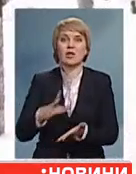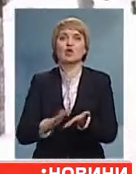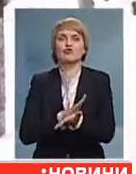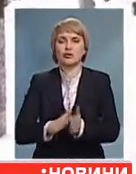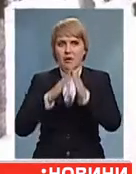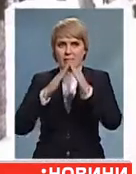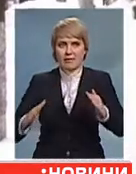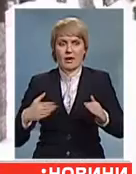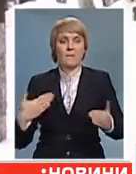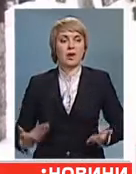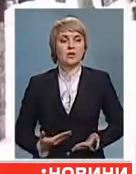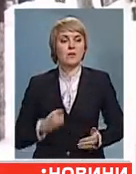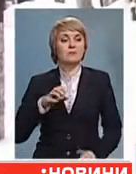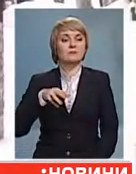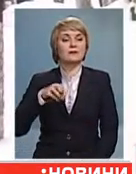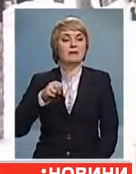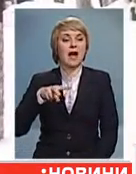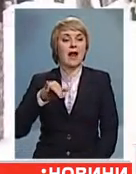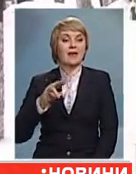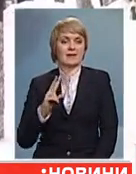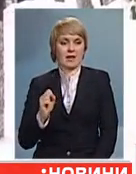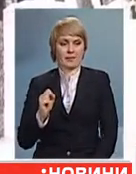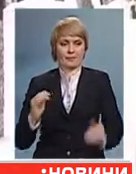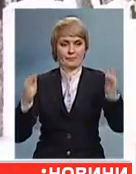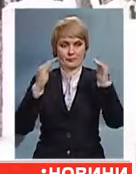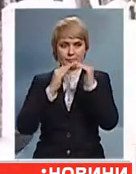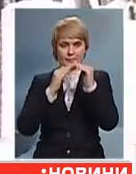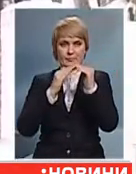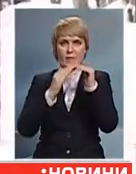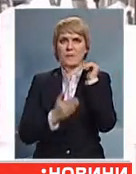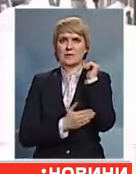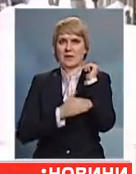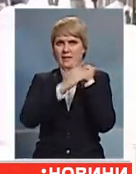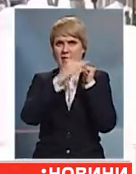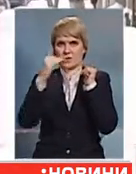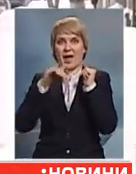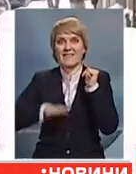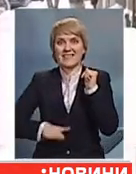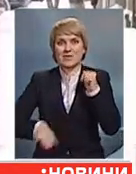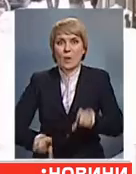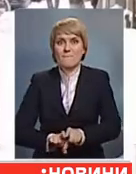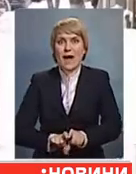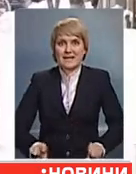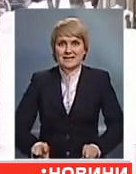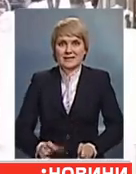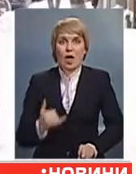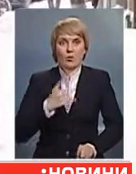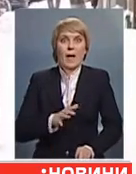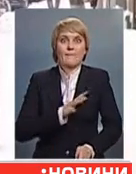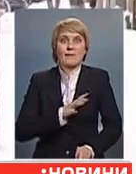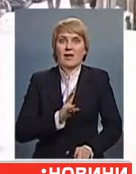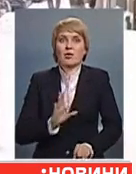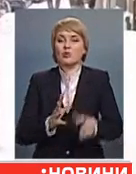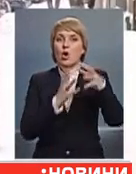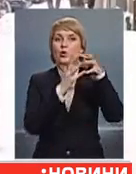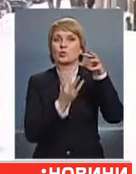Ми живемо в Сталінці на останньому поверсі, і внизу магазин. І у нас бувало так, що не